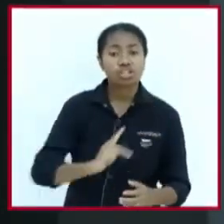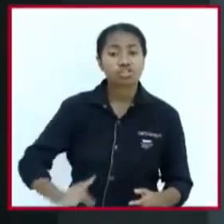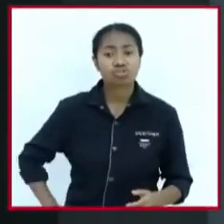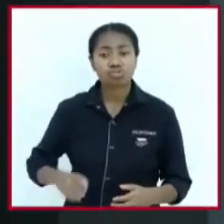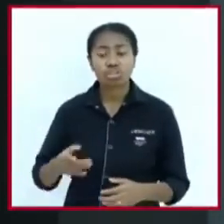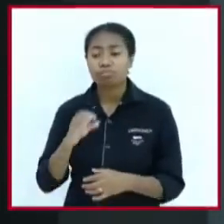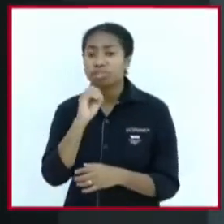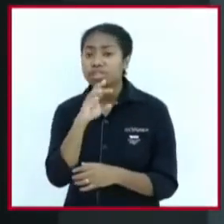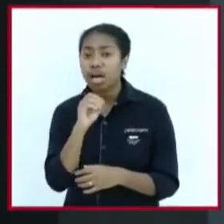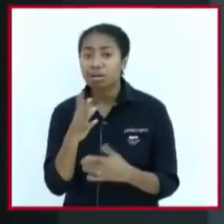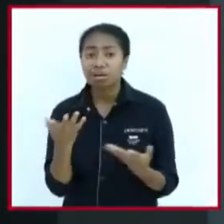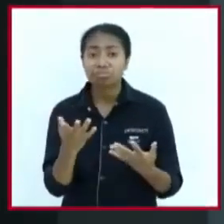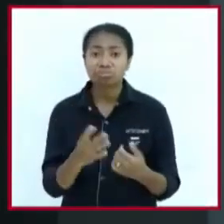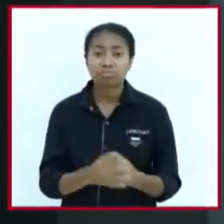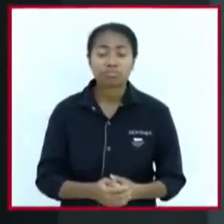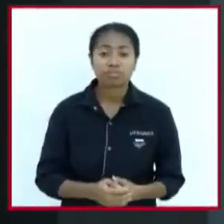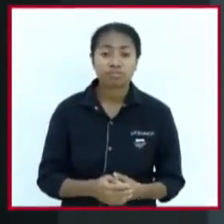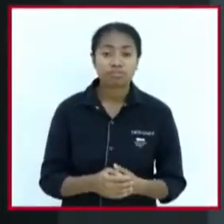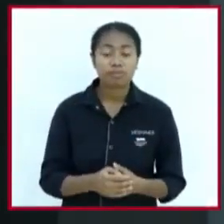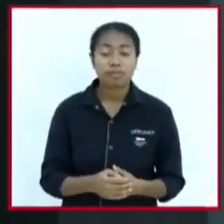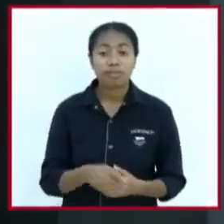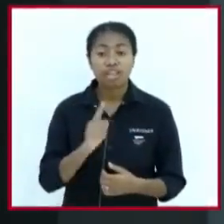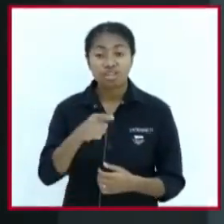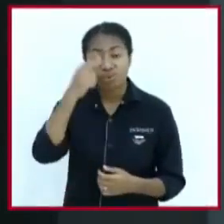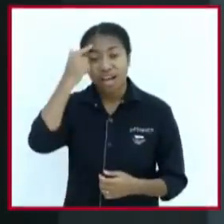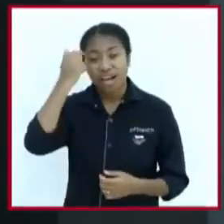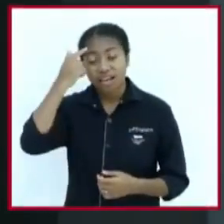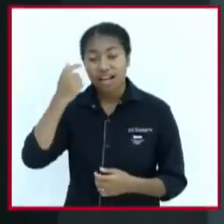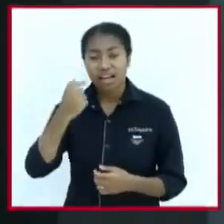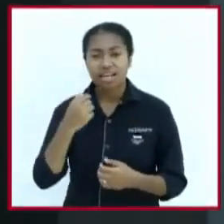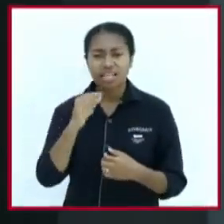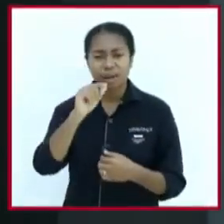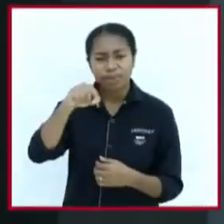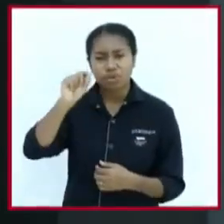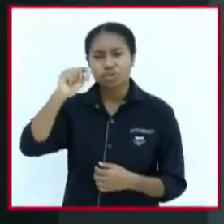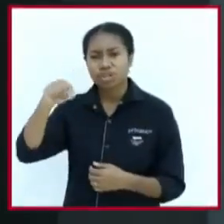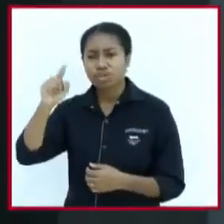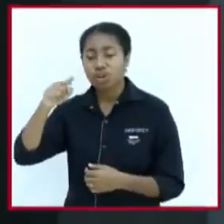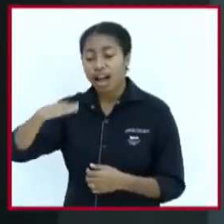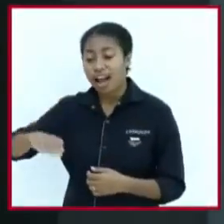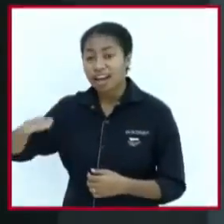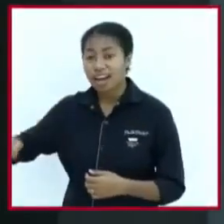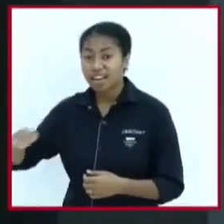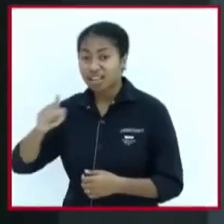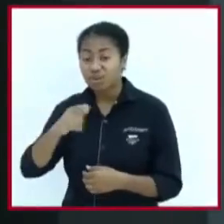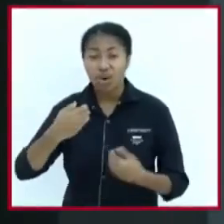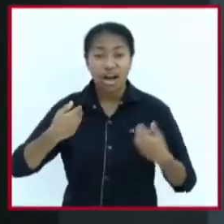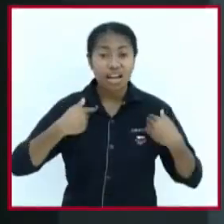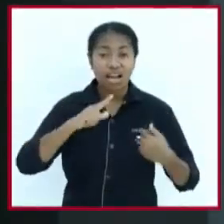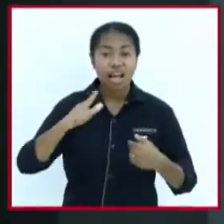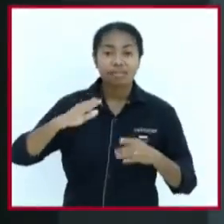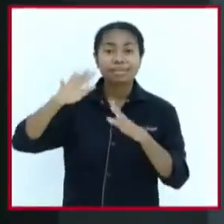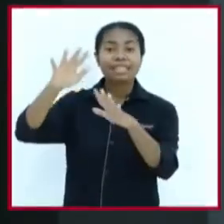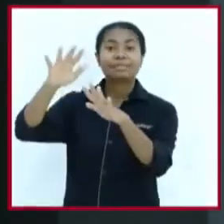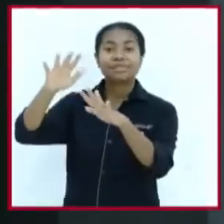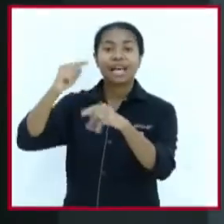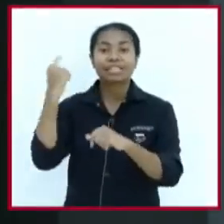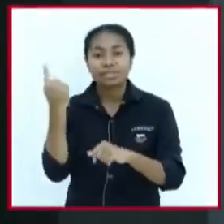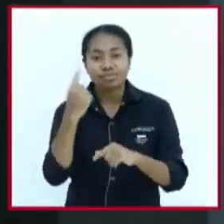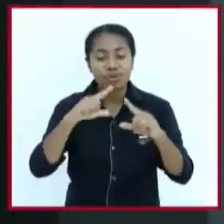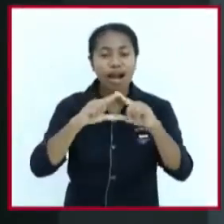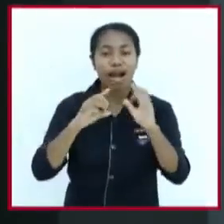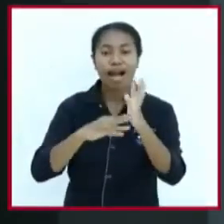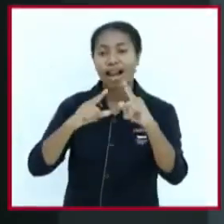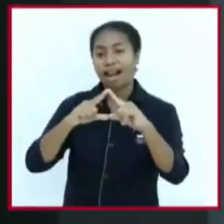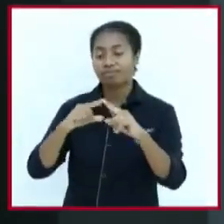bicara di zaman akhir ini kenapa Karena sesungguhnya sang anak itu Allah pencipta alam semesta pemilik